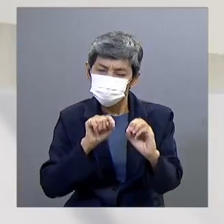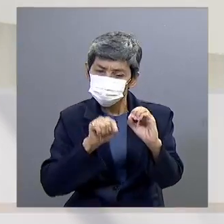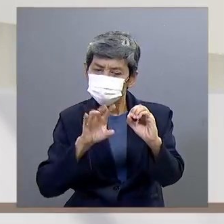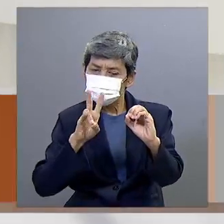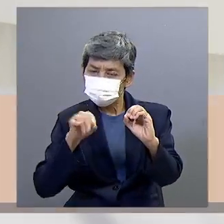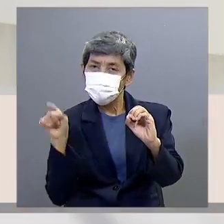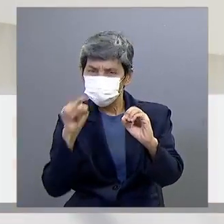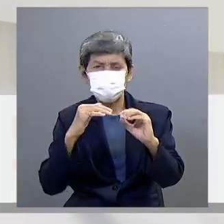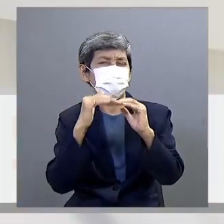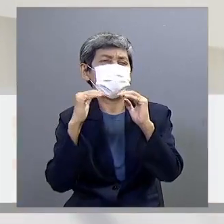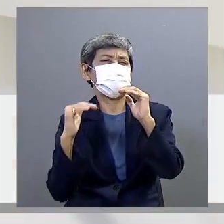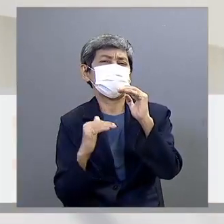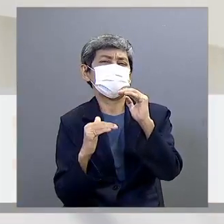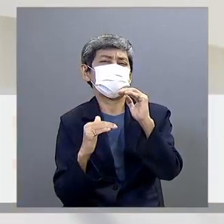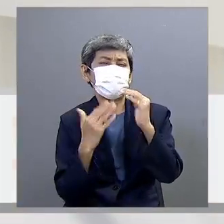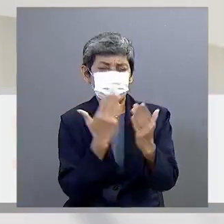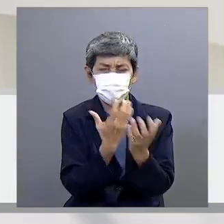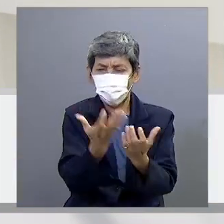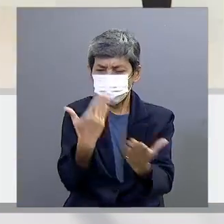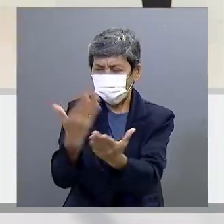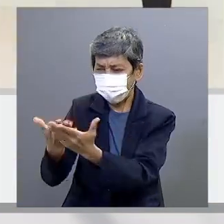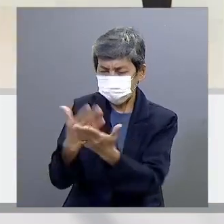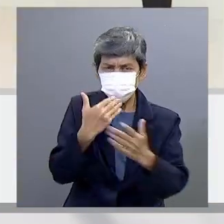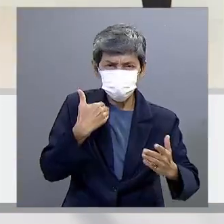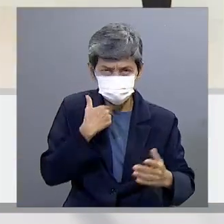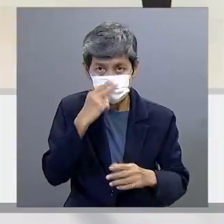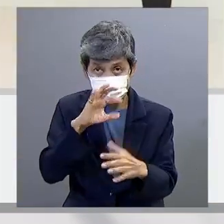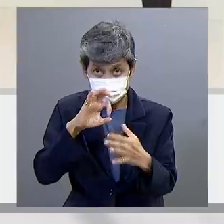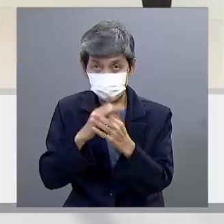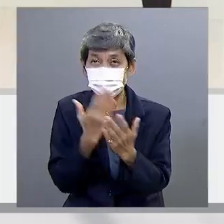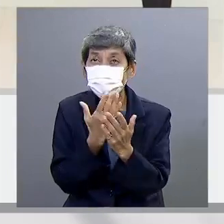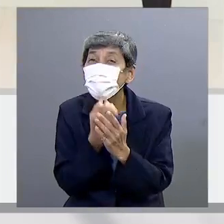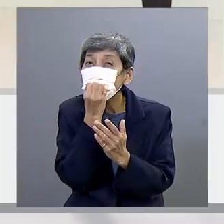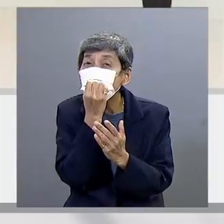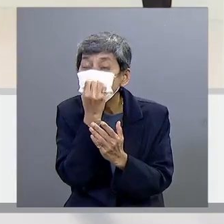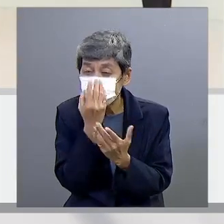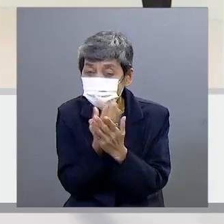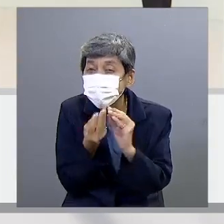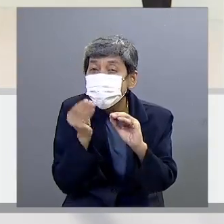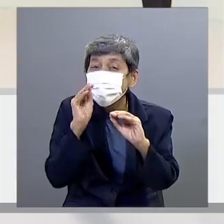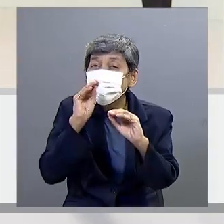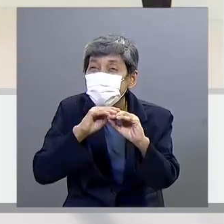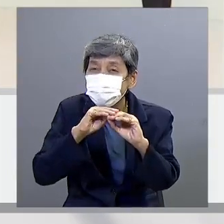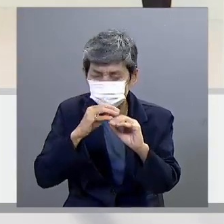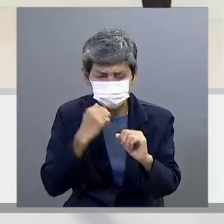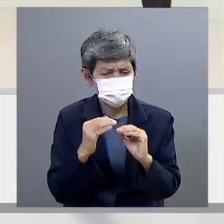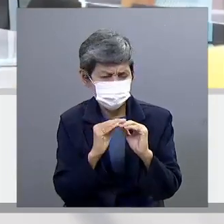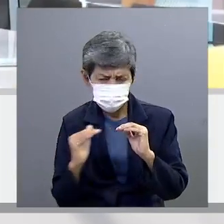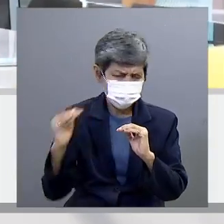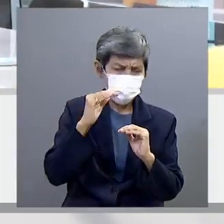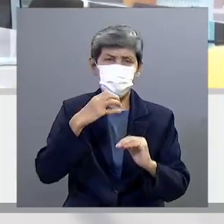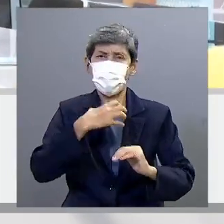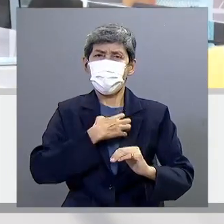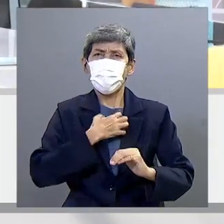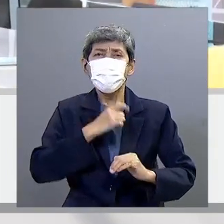ะคะเมื่อเทียบกับเงินเฟ้อซึ่งส่วนตัวมองว่าการปรับอัตราดอกเบี้ยนโยบายเนี่ยควรจะต้องสูงกว่านี้เพราะว่าเงินเฟ้อบ้านเราตอนนี้ร้